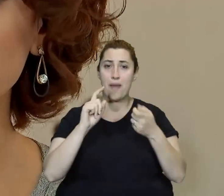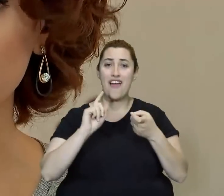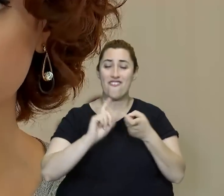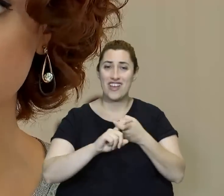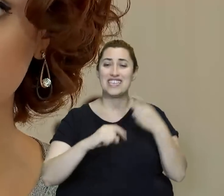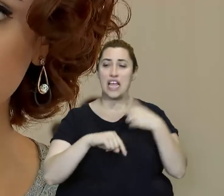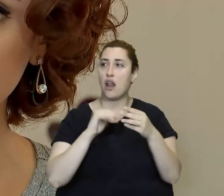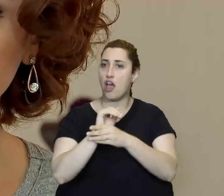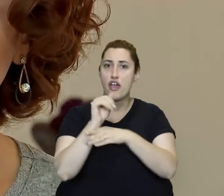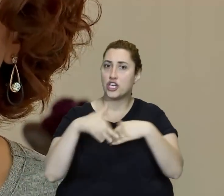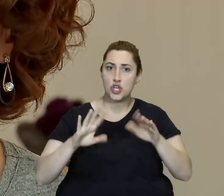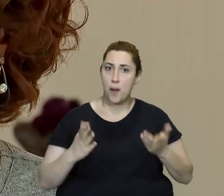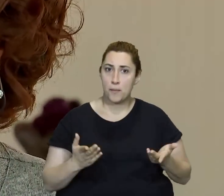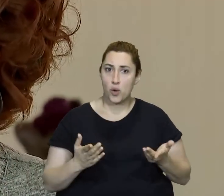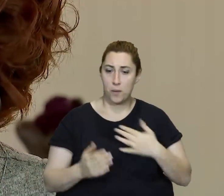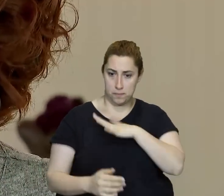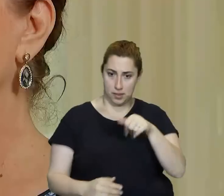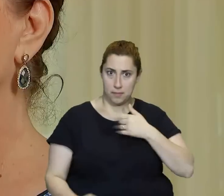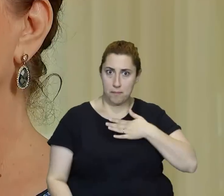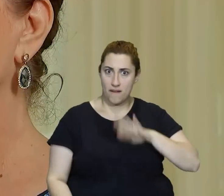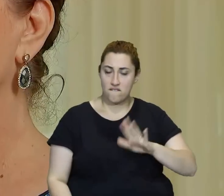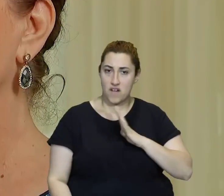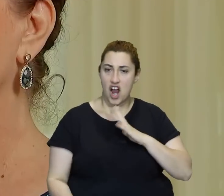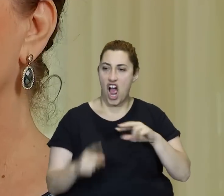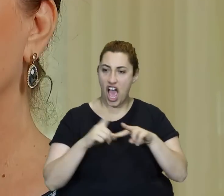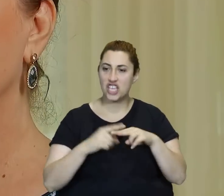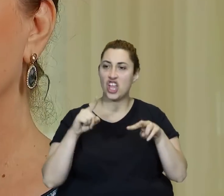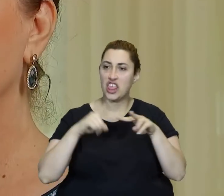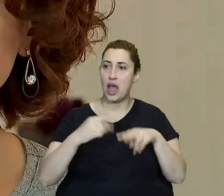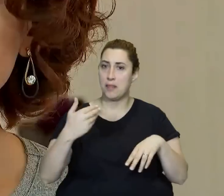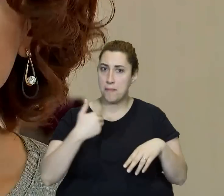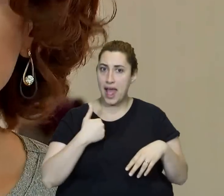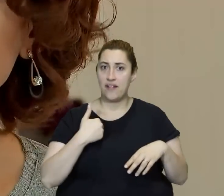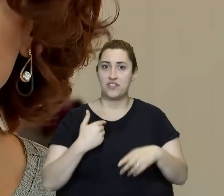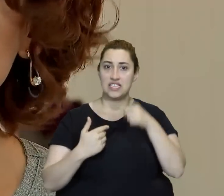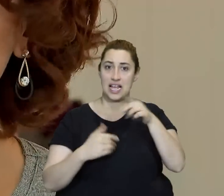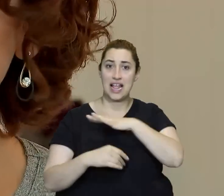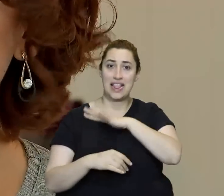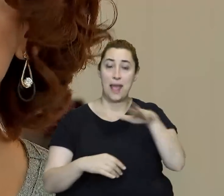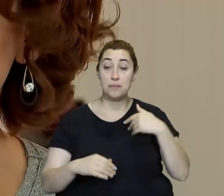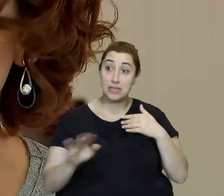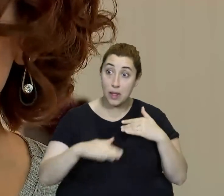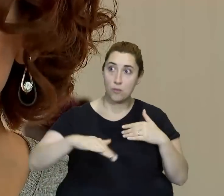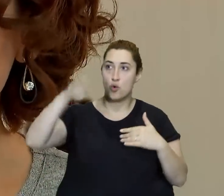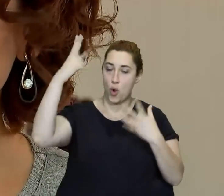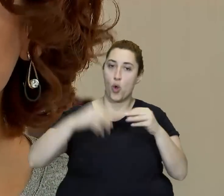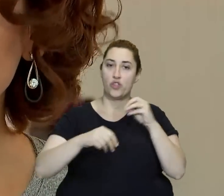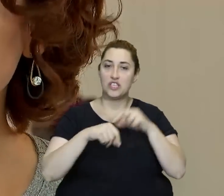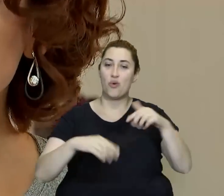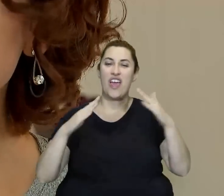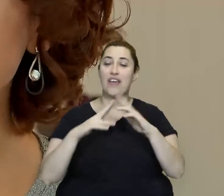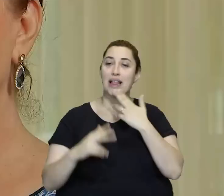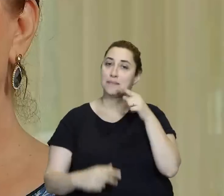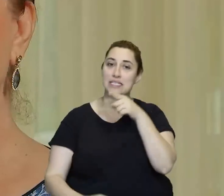Zehra yaşamıyor teyze. Biz varız. Ayşe, Nihat, ben. Sen de hepimizin büyüğü olduğun için bu